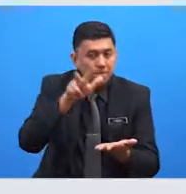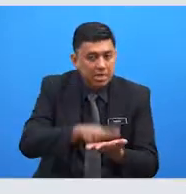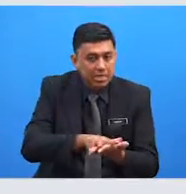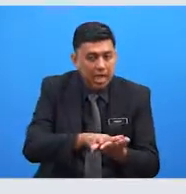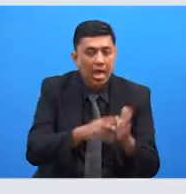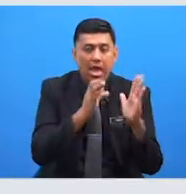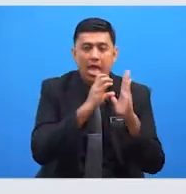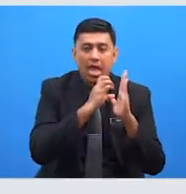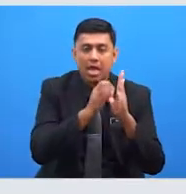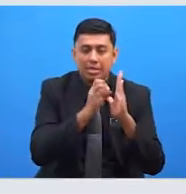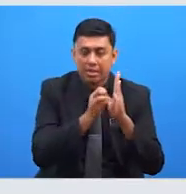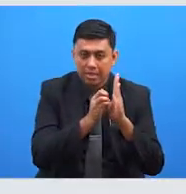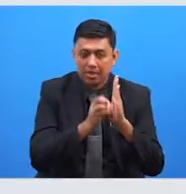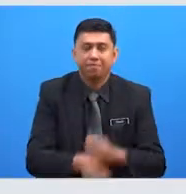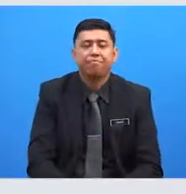data.